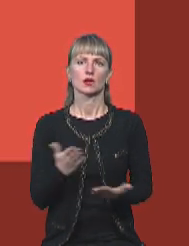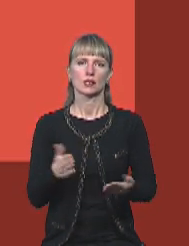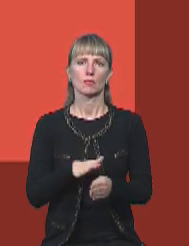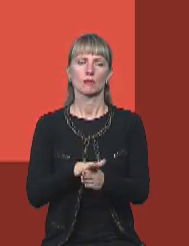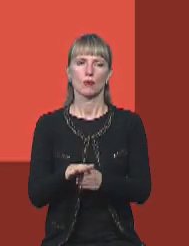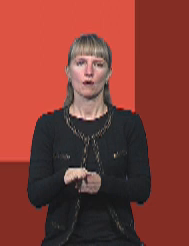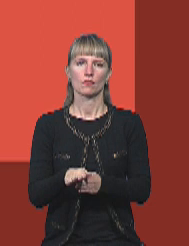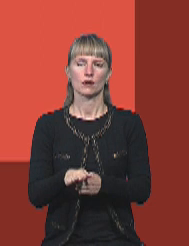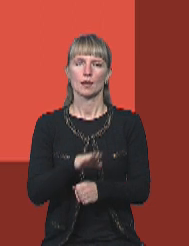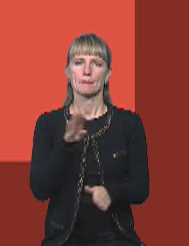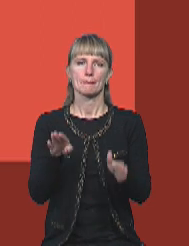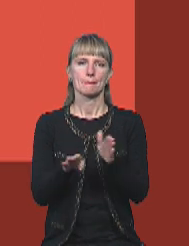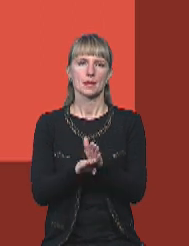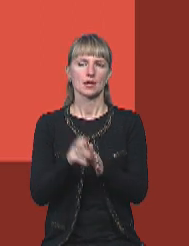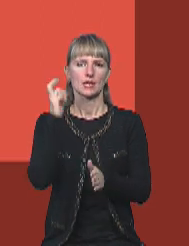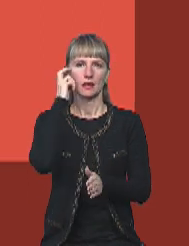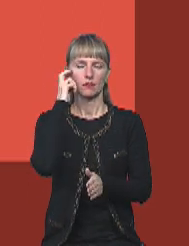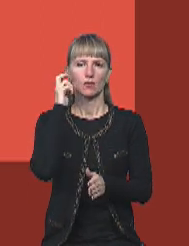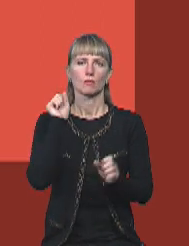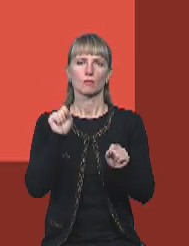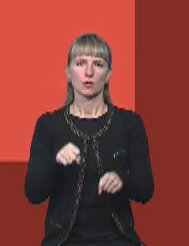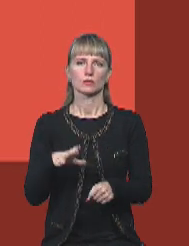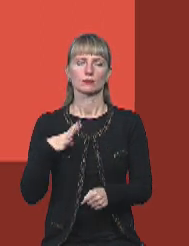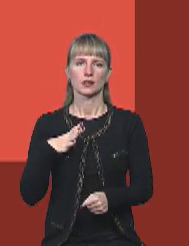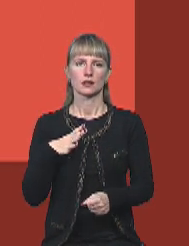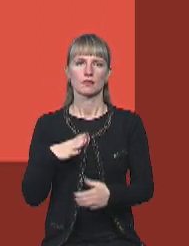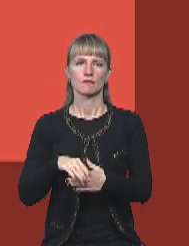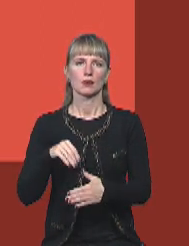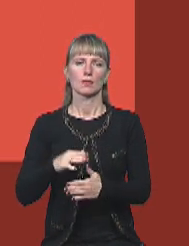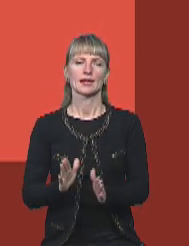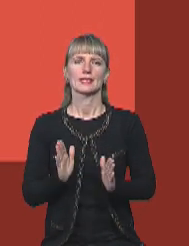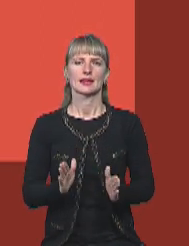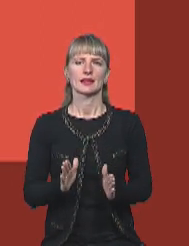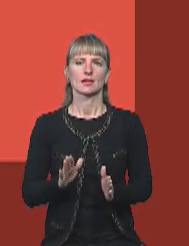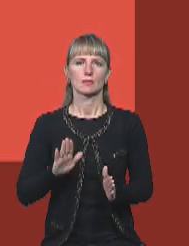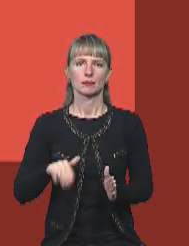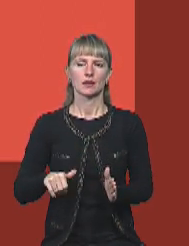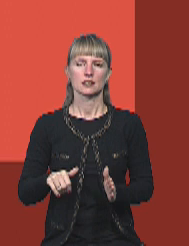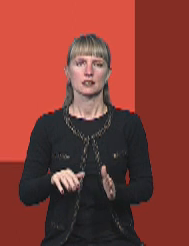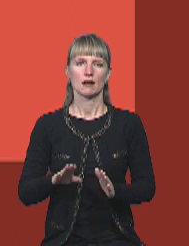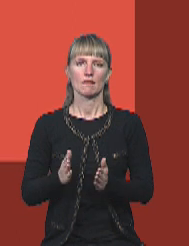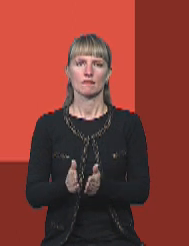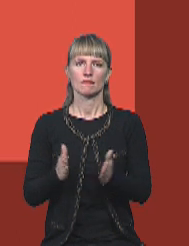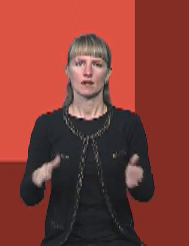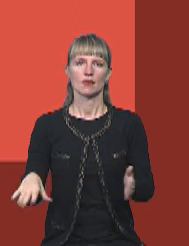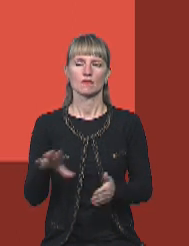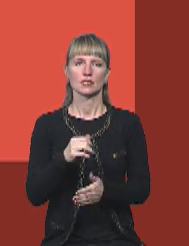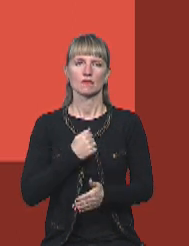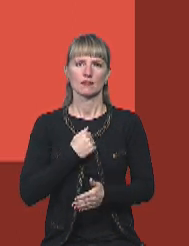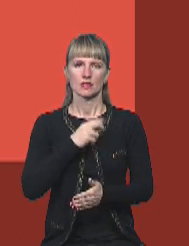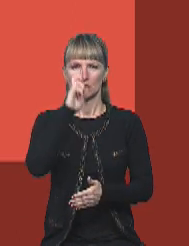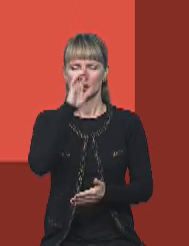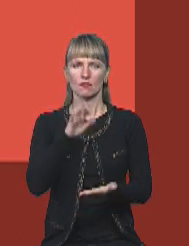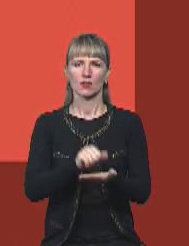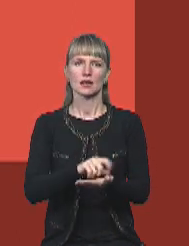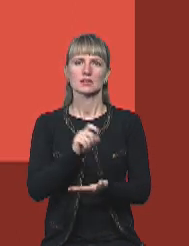під контролем України. Вибори можуть відбуватися тільки лише після виведення всіх військ держави-агресора та за